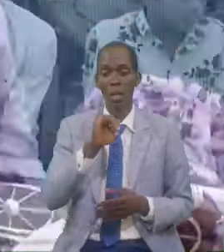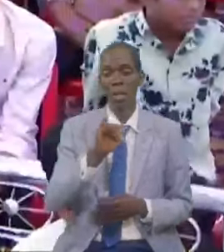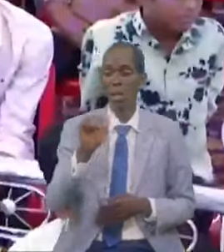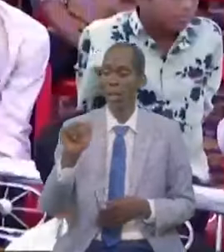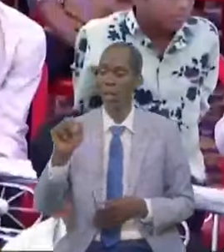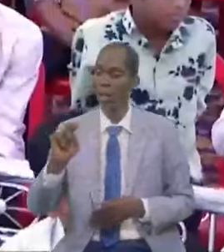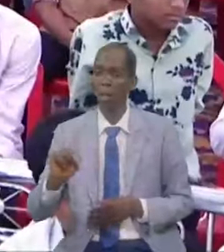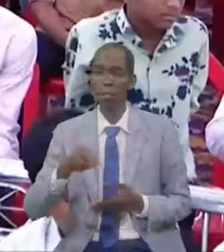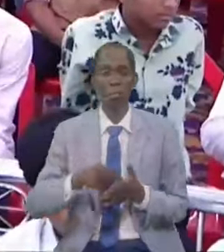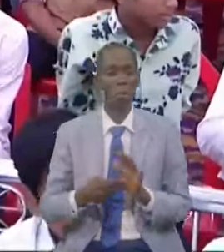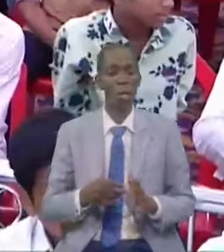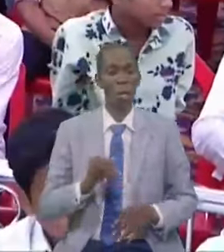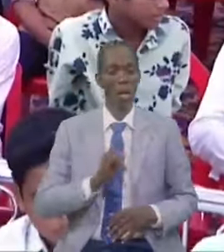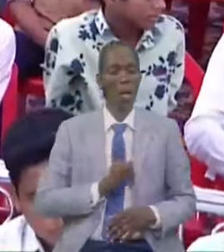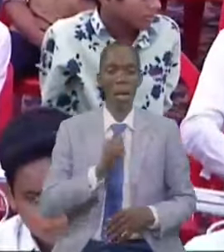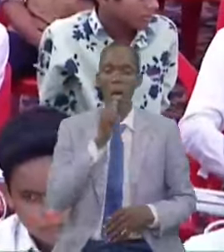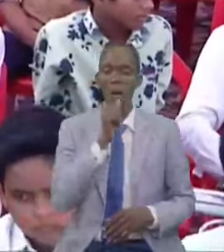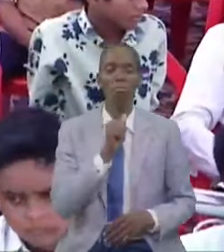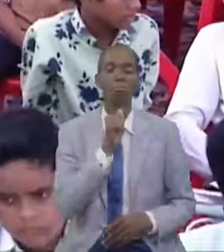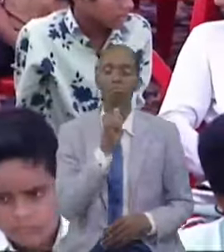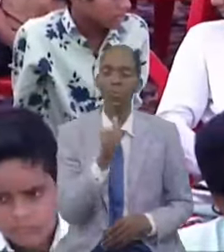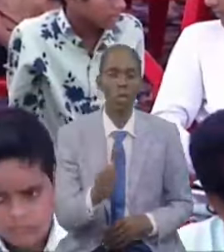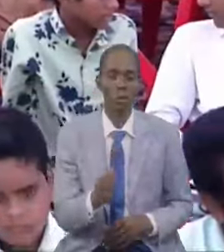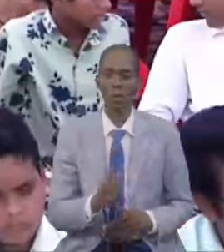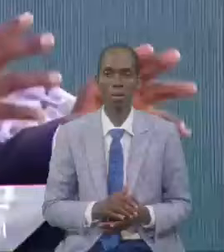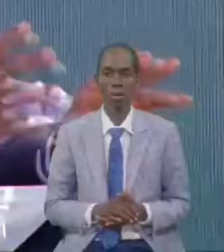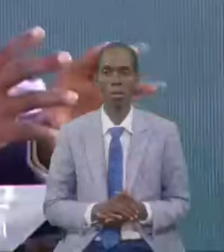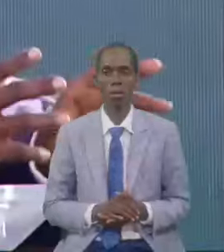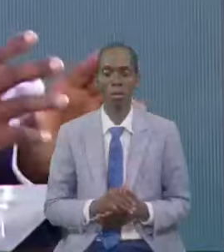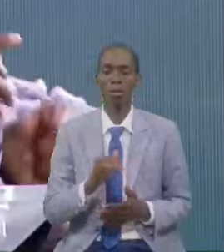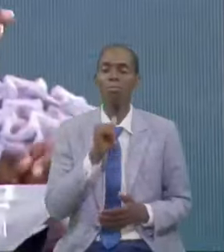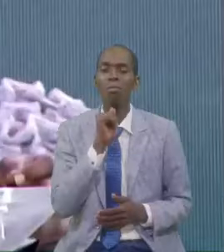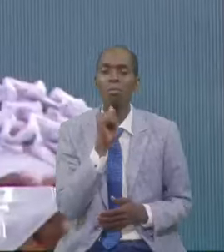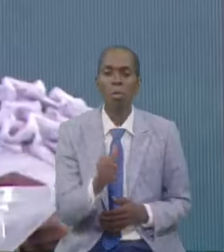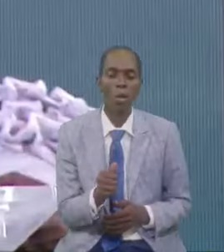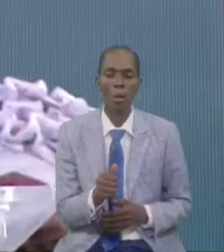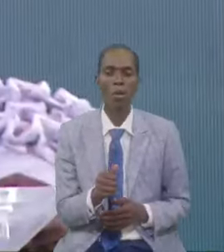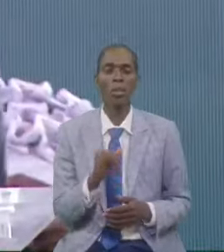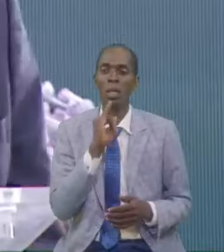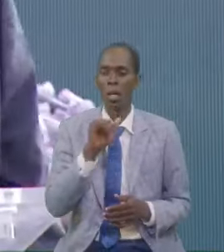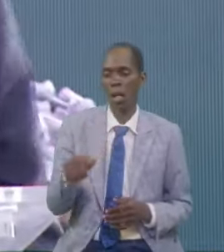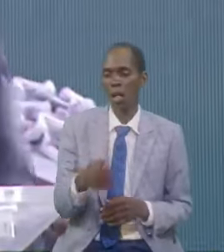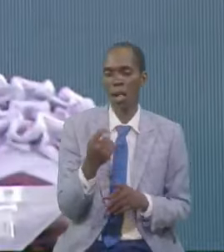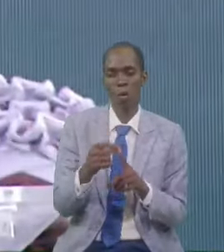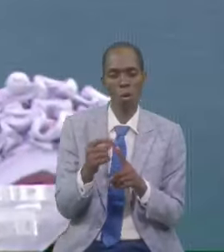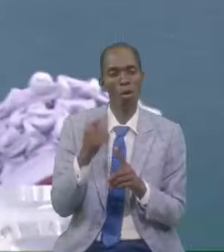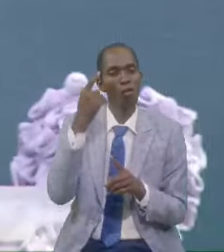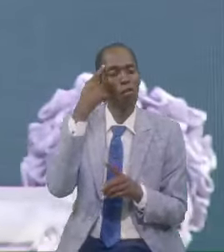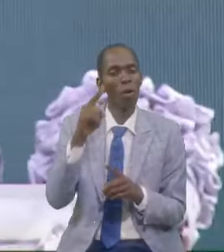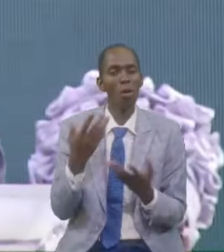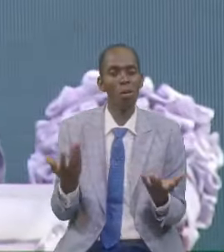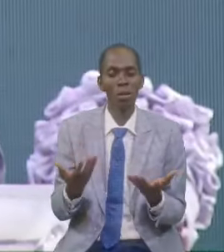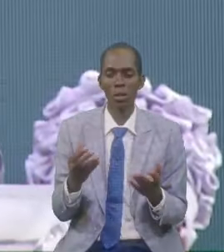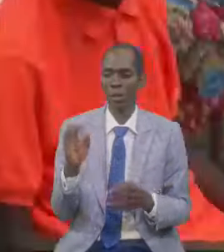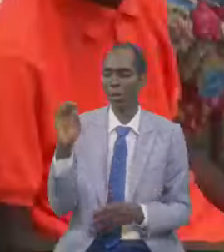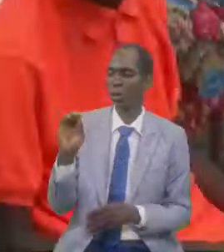not. అంటే నేను ఇక కాదు అని అర్థం. The what not is another word for zero. ikkada what not emi